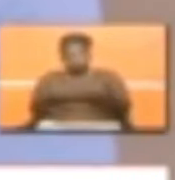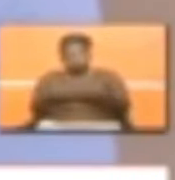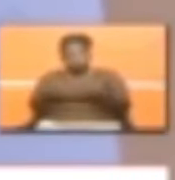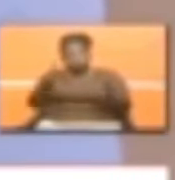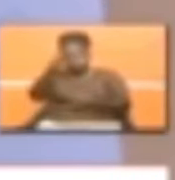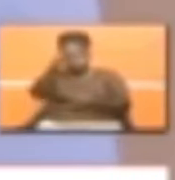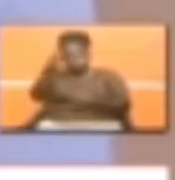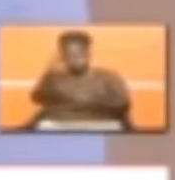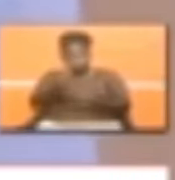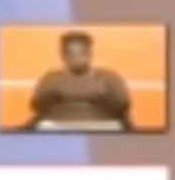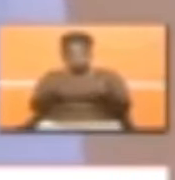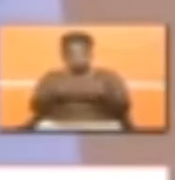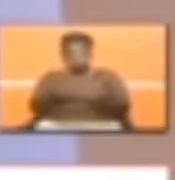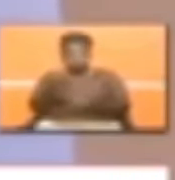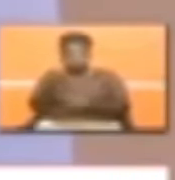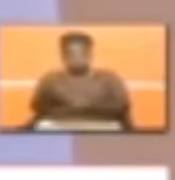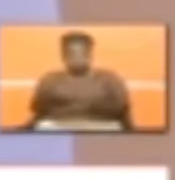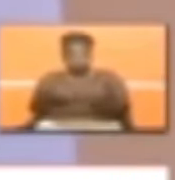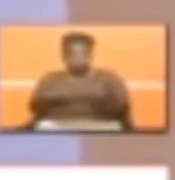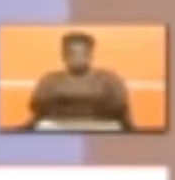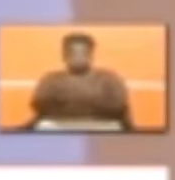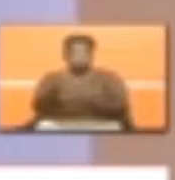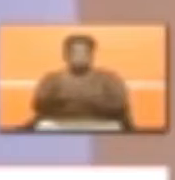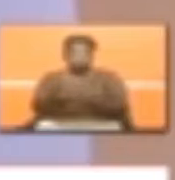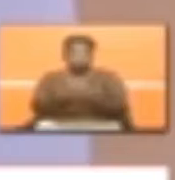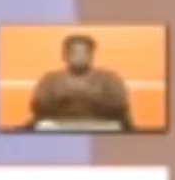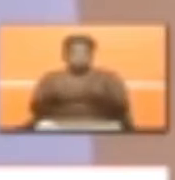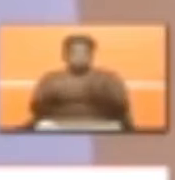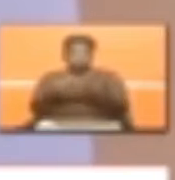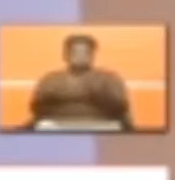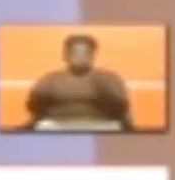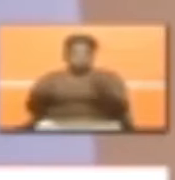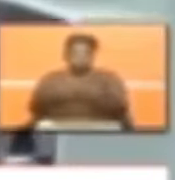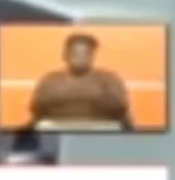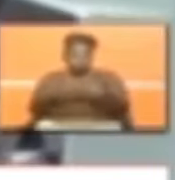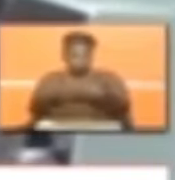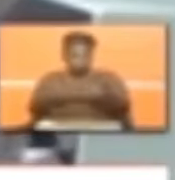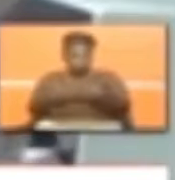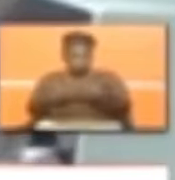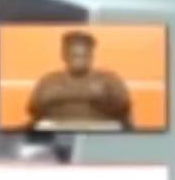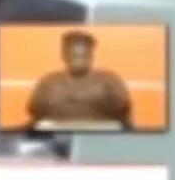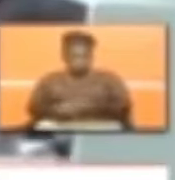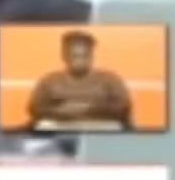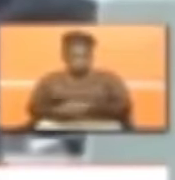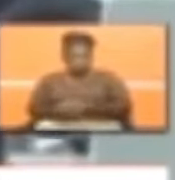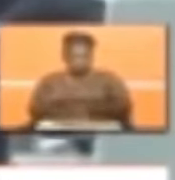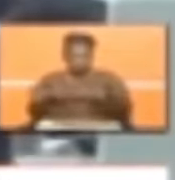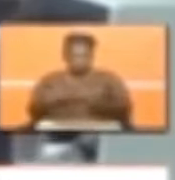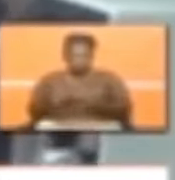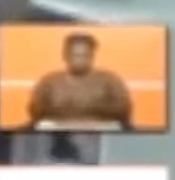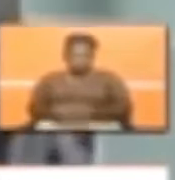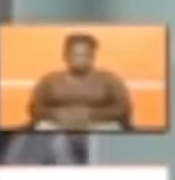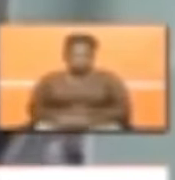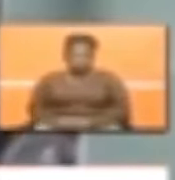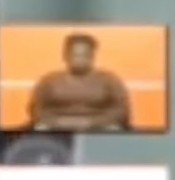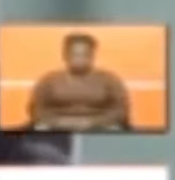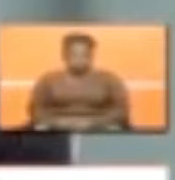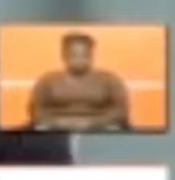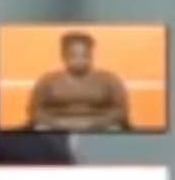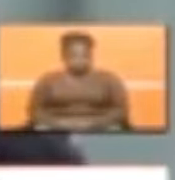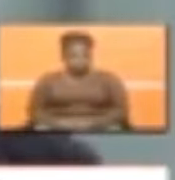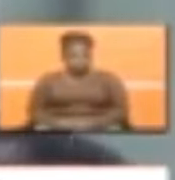batuze abalabiddwa abasubiddwa nti kuba ensonga zino zirudde nga tezigonjolebwa Lugendo Crispom ya kusakide